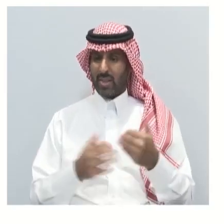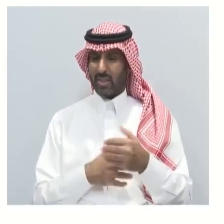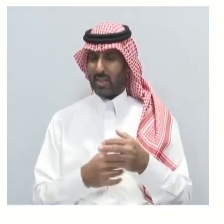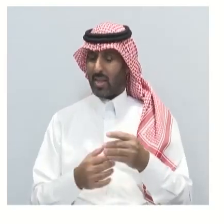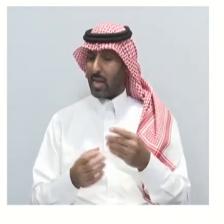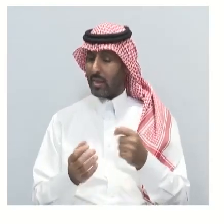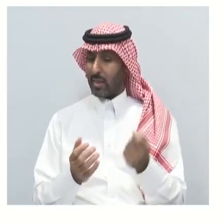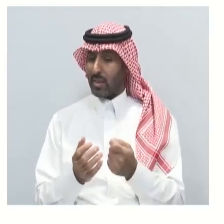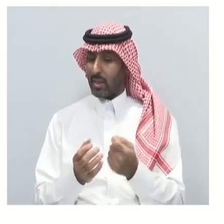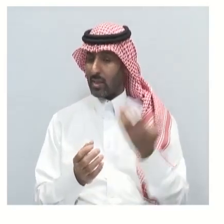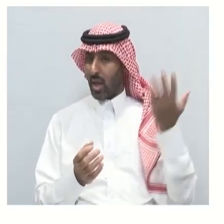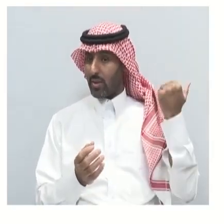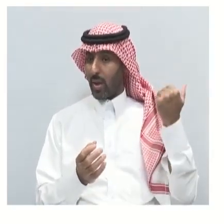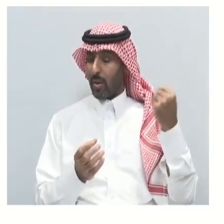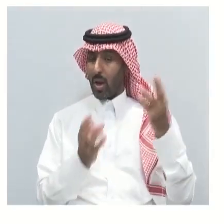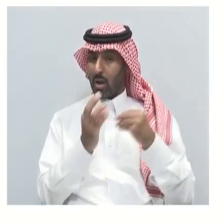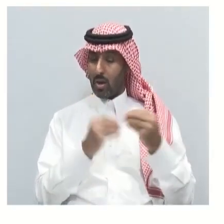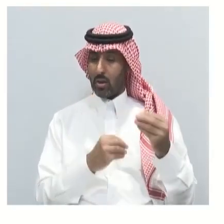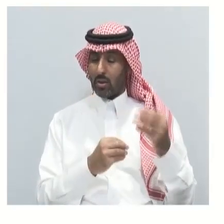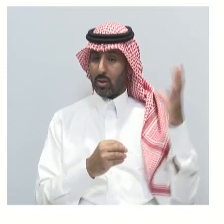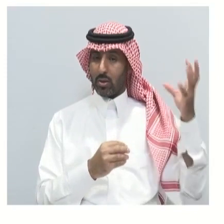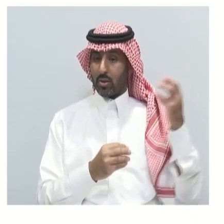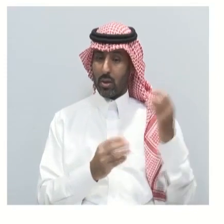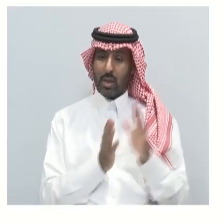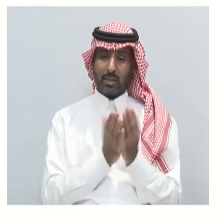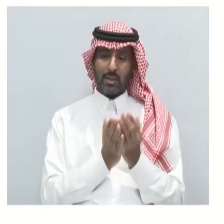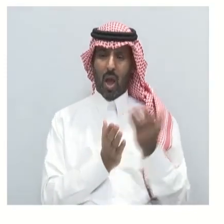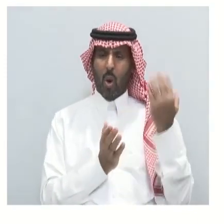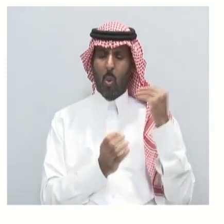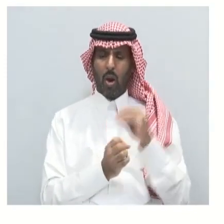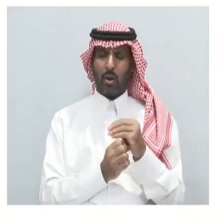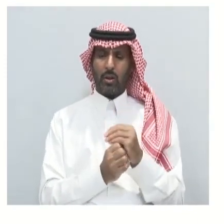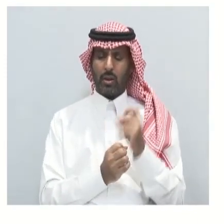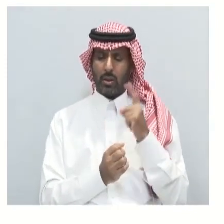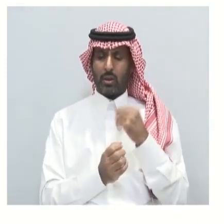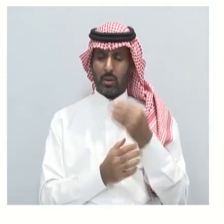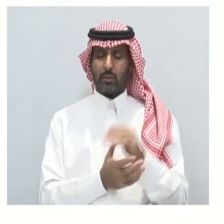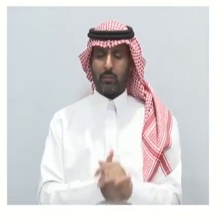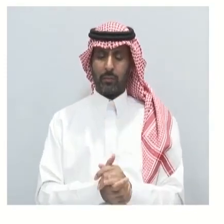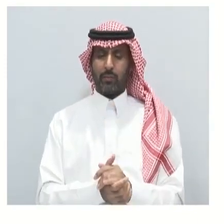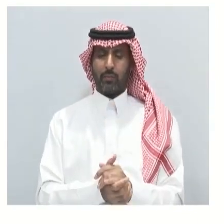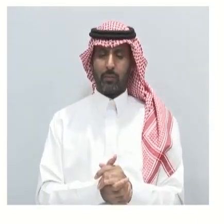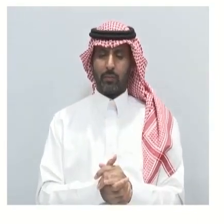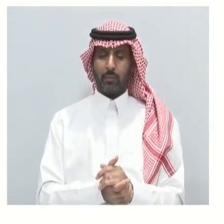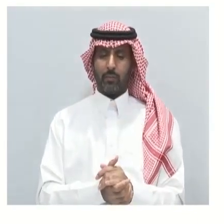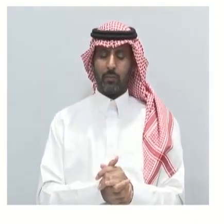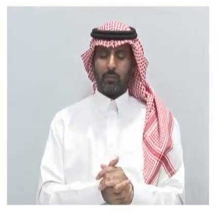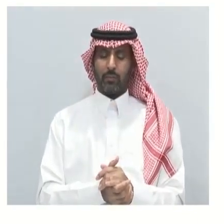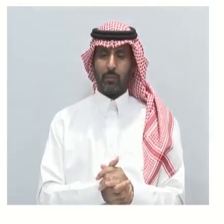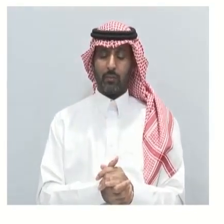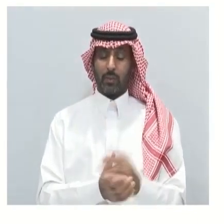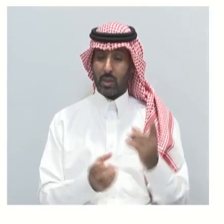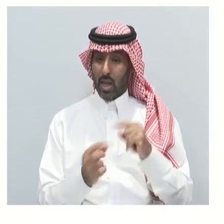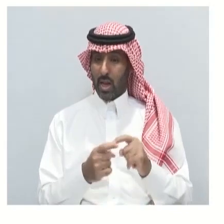الدراسات السابقه يقصد بها تلك الدراسات العلميه التطبيقيه او الميدانيه التي